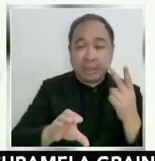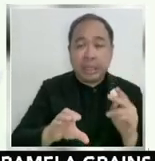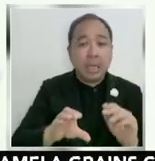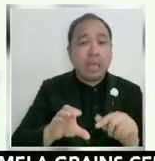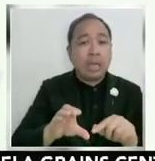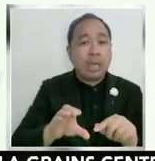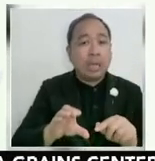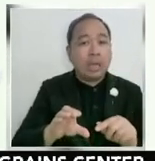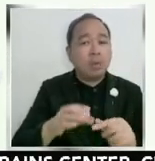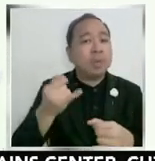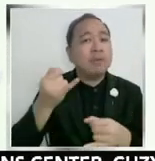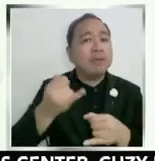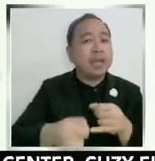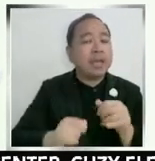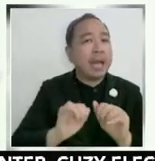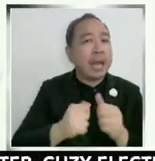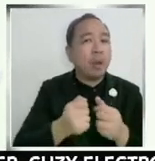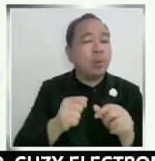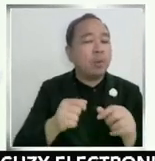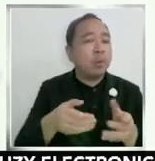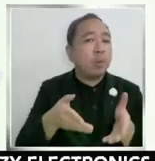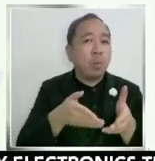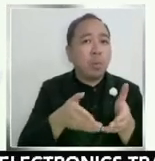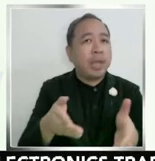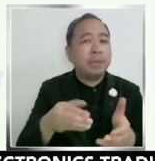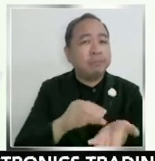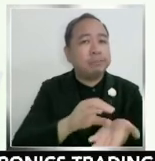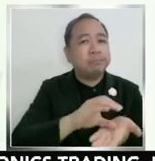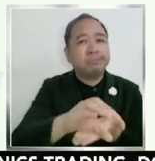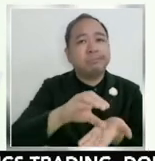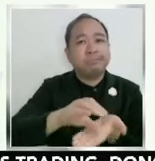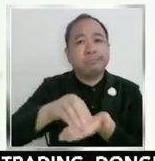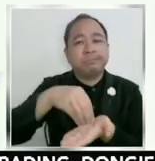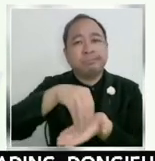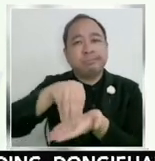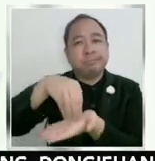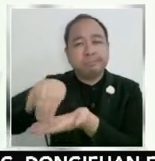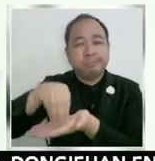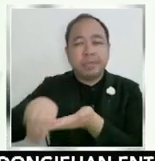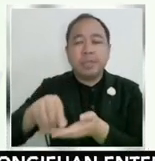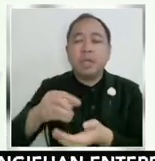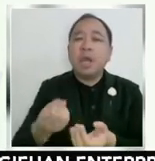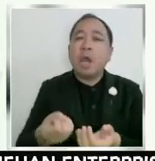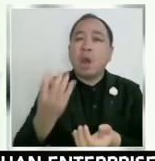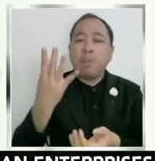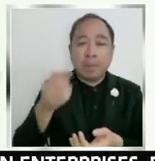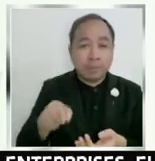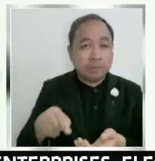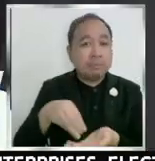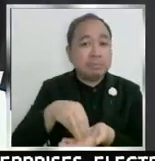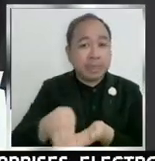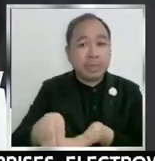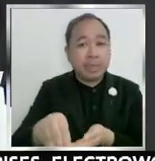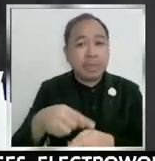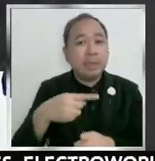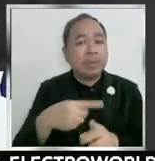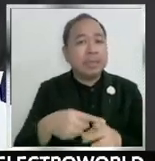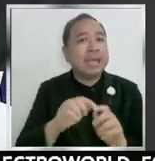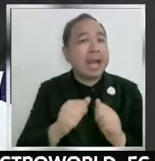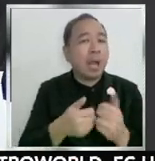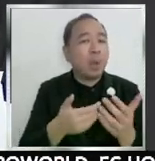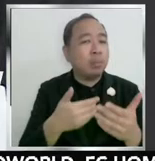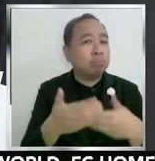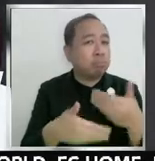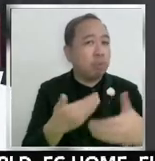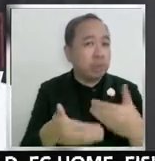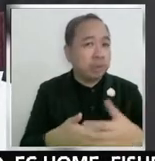list of claimants and the amounts and then of course the method of payments. Ang